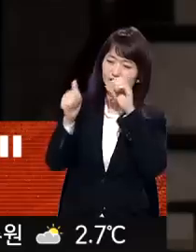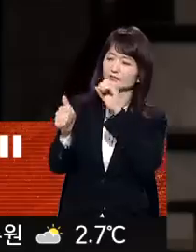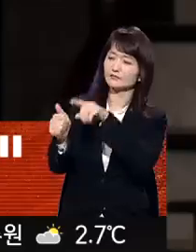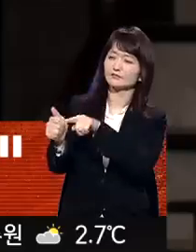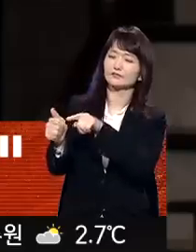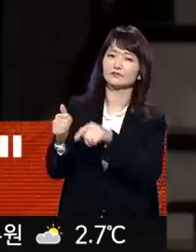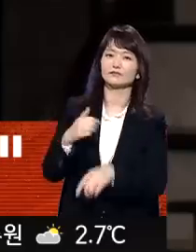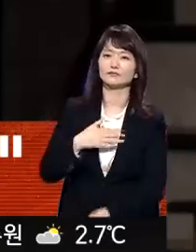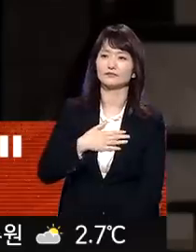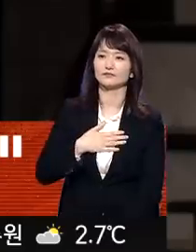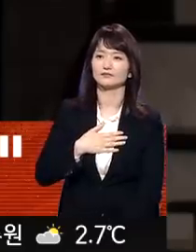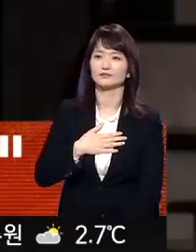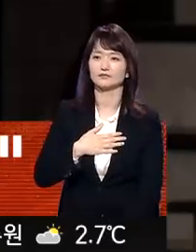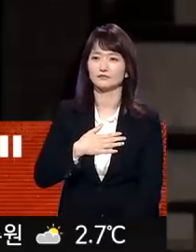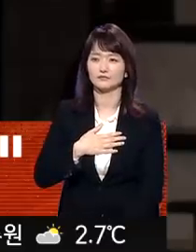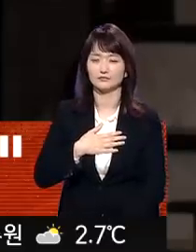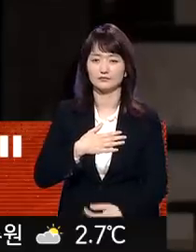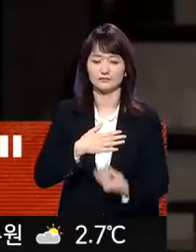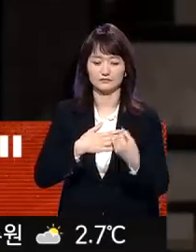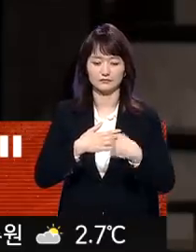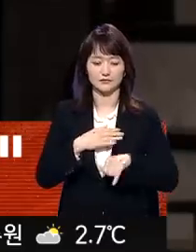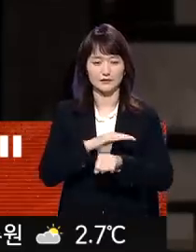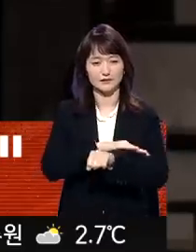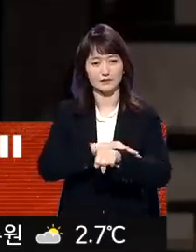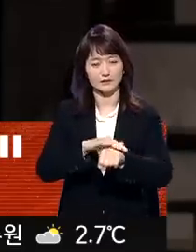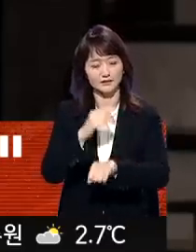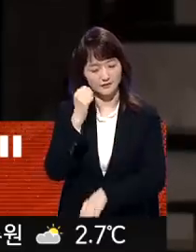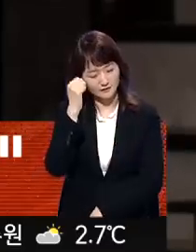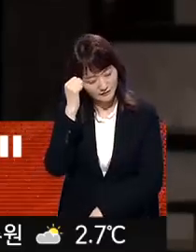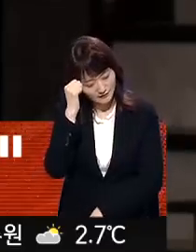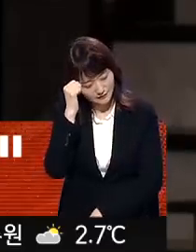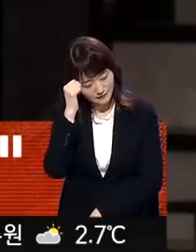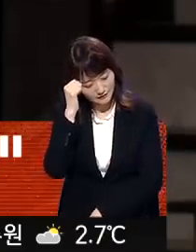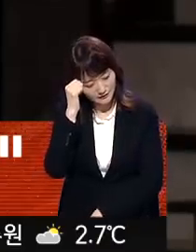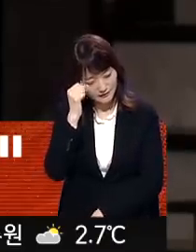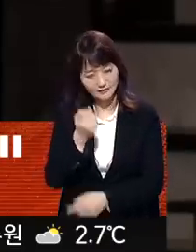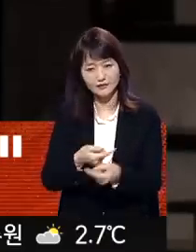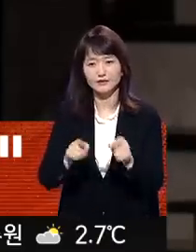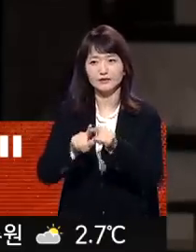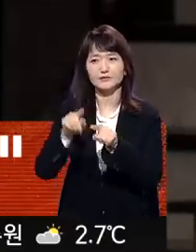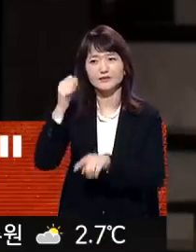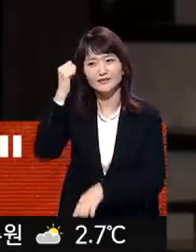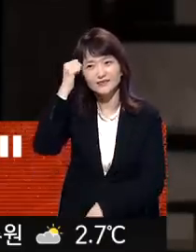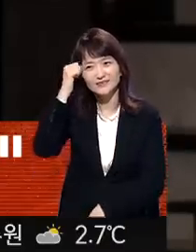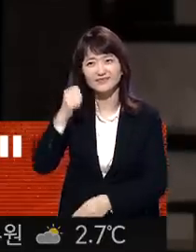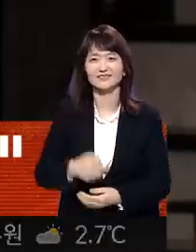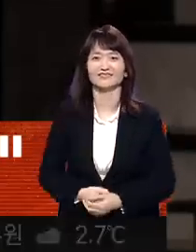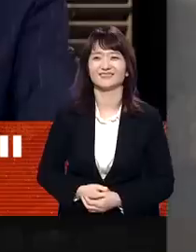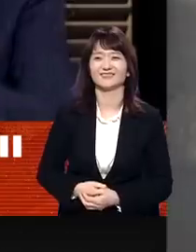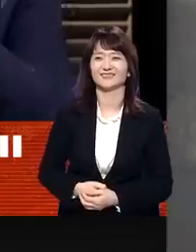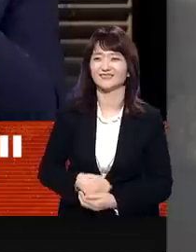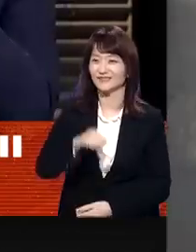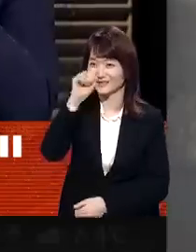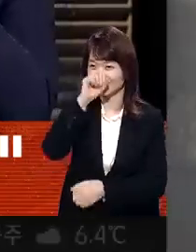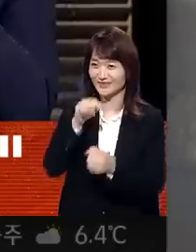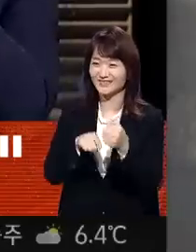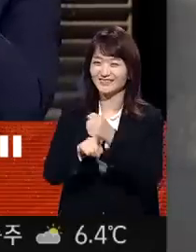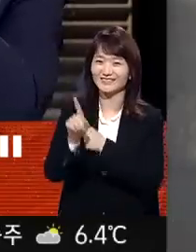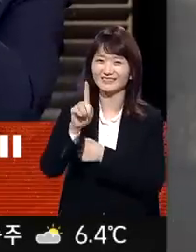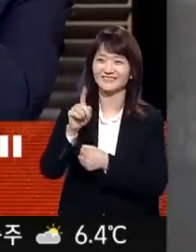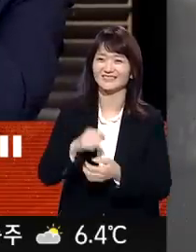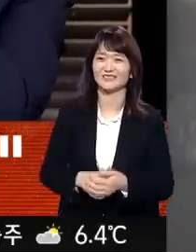말 아니 내가 보니까 통잠 자던데 빨리 침대로 같이 자자 뭐 이런 이야기를 했다고. 선생님 왜 이렇게 좋아하세요 근데? 아니 이게